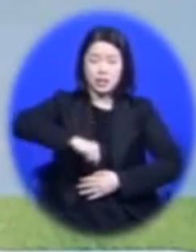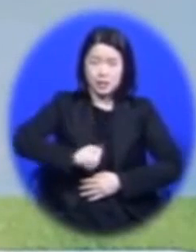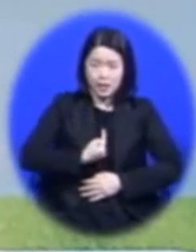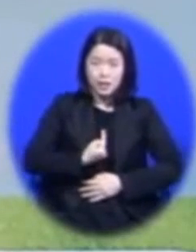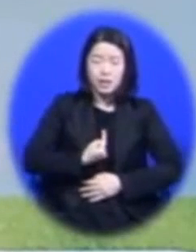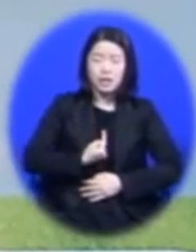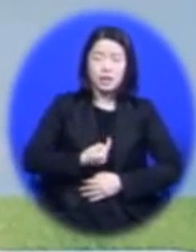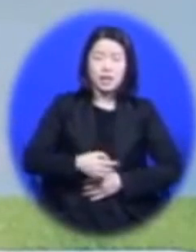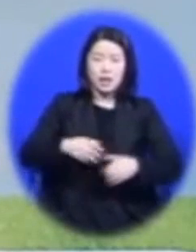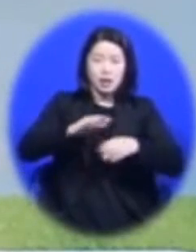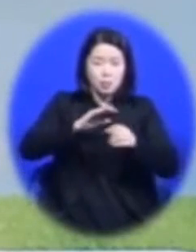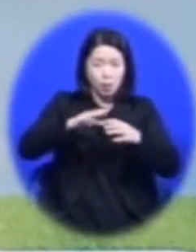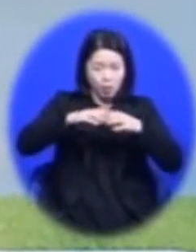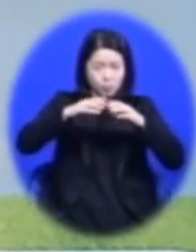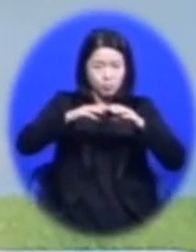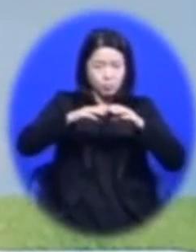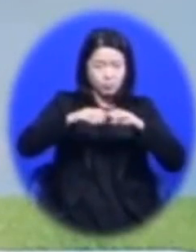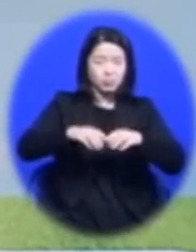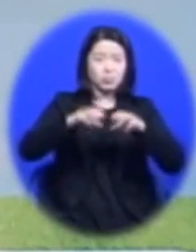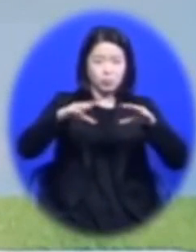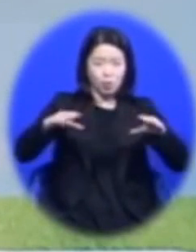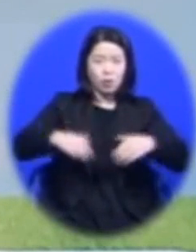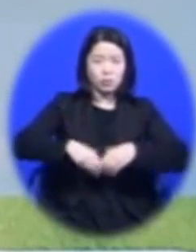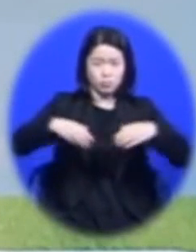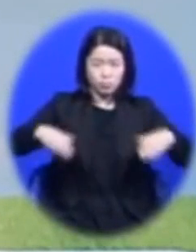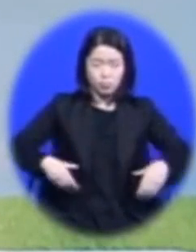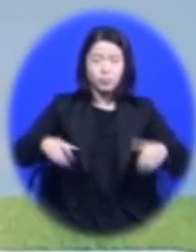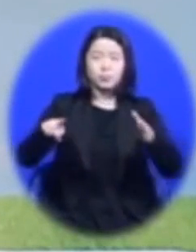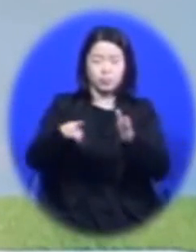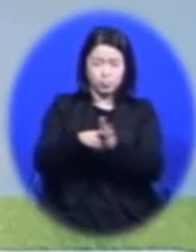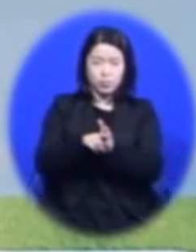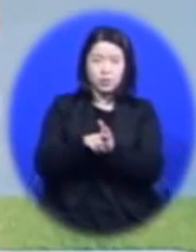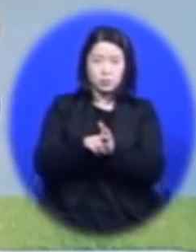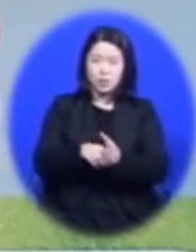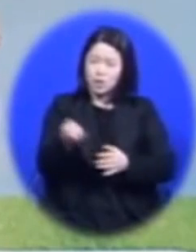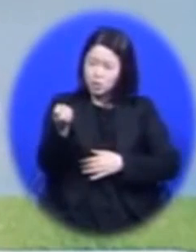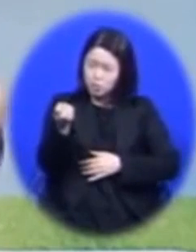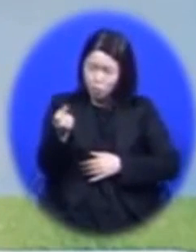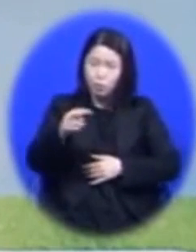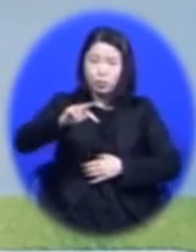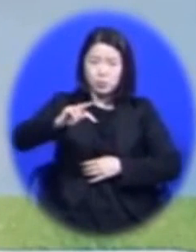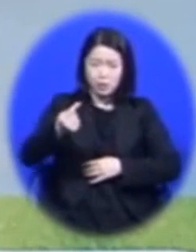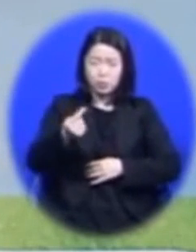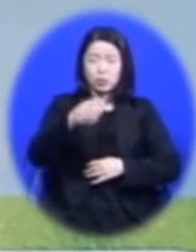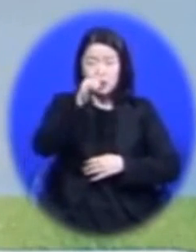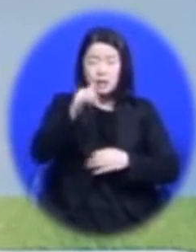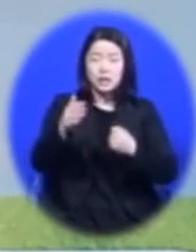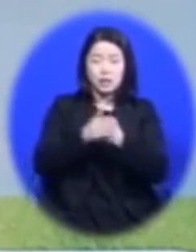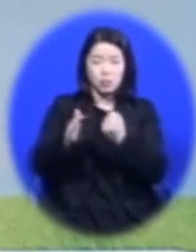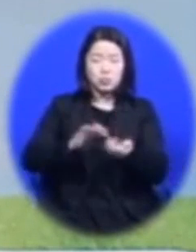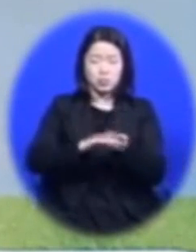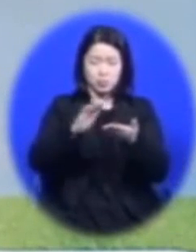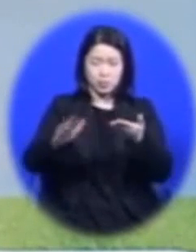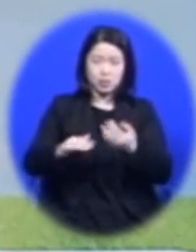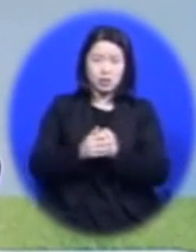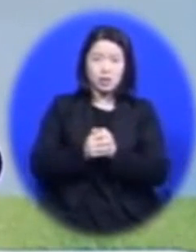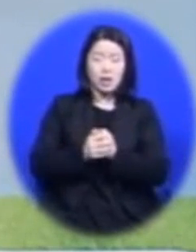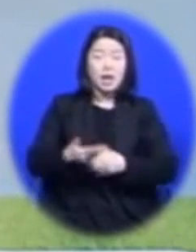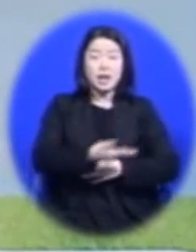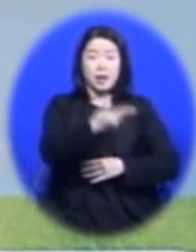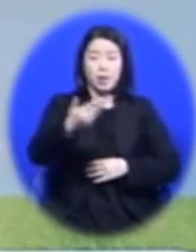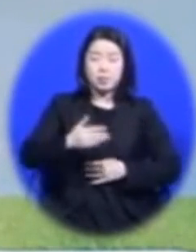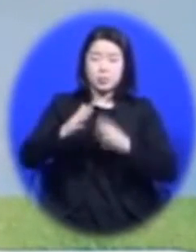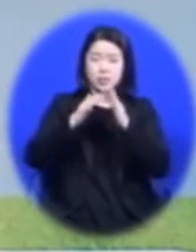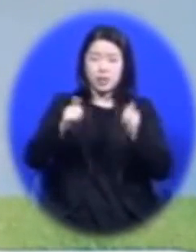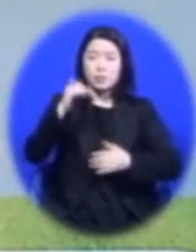자기에게 너그러우실 것이라는 믿음이 아주 겨자씨만큼이라도 있기 때문입니다. 여러분 사람이